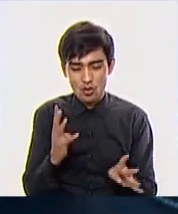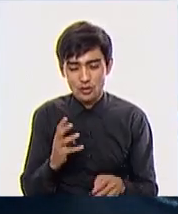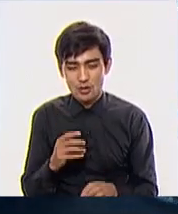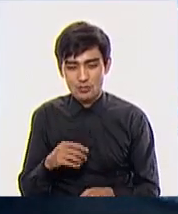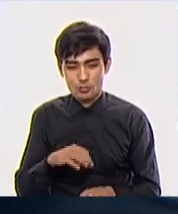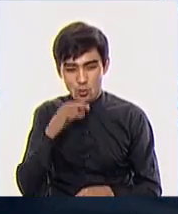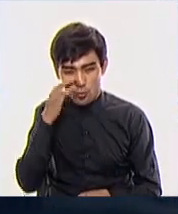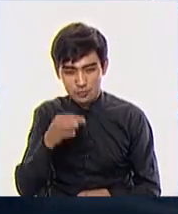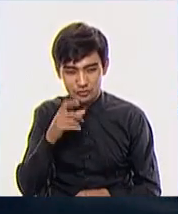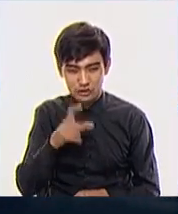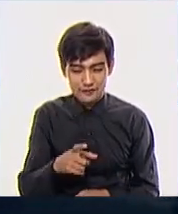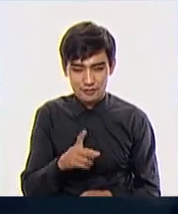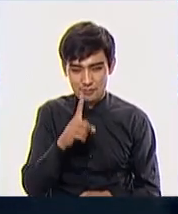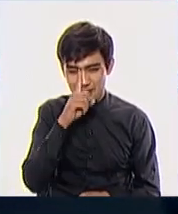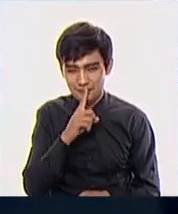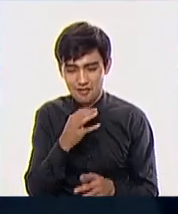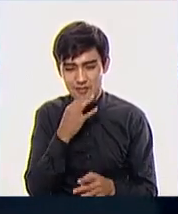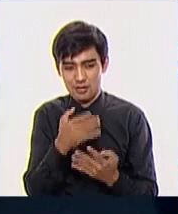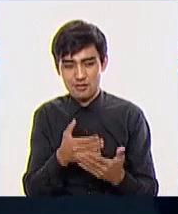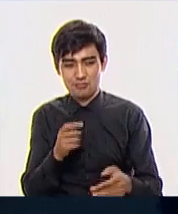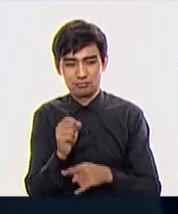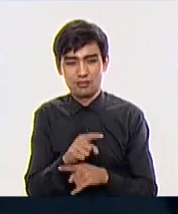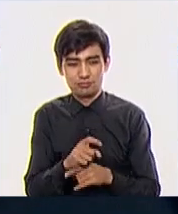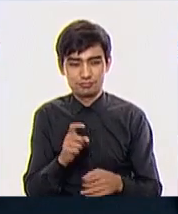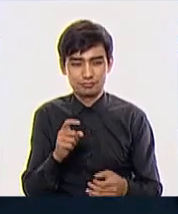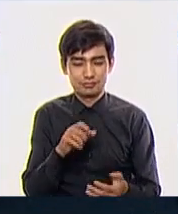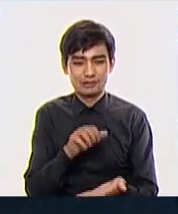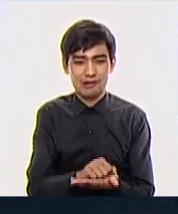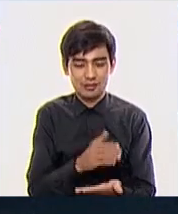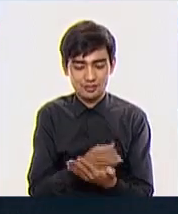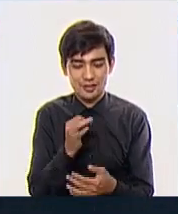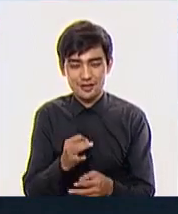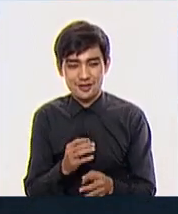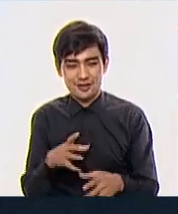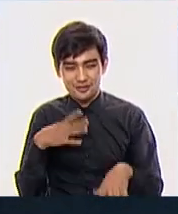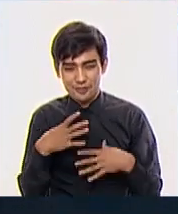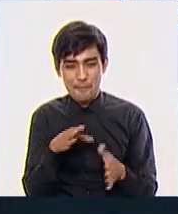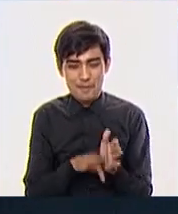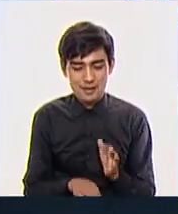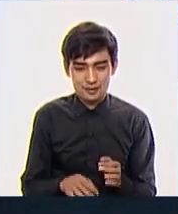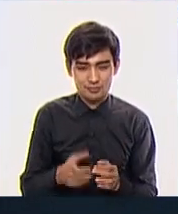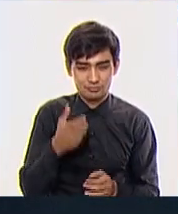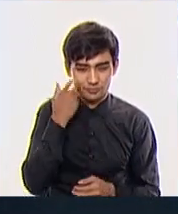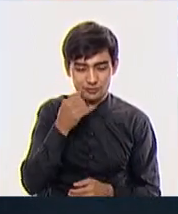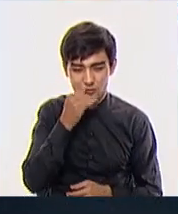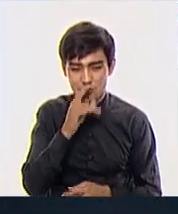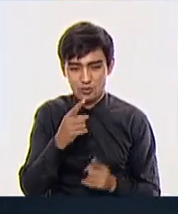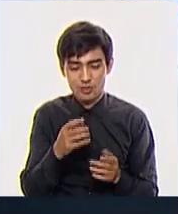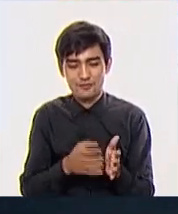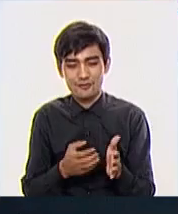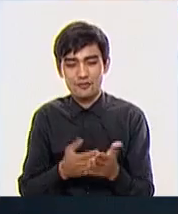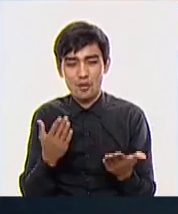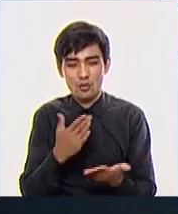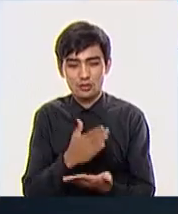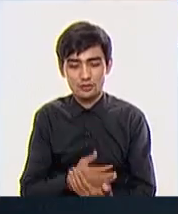расписаны пару на месяц и почему без дополнительных занятий почти не обойтись и каких специалистов не хватает расскажет